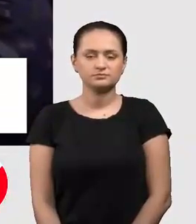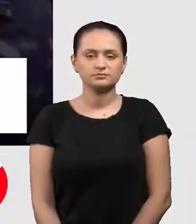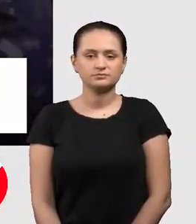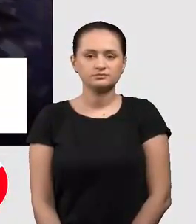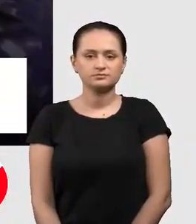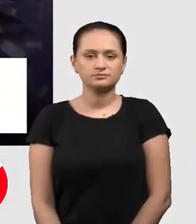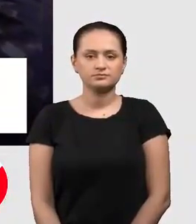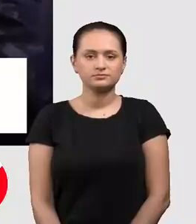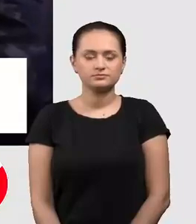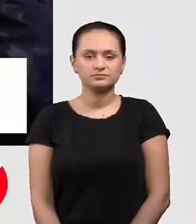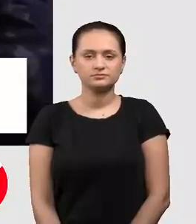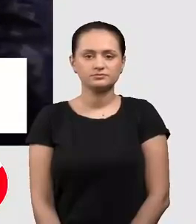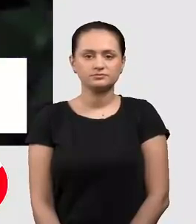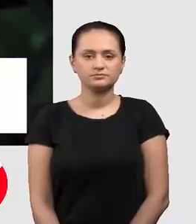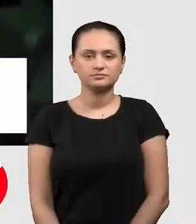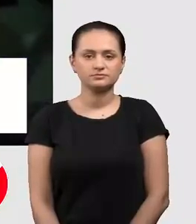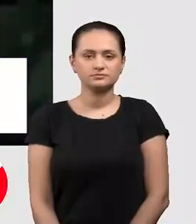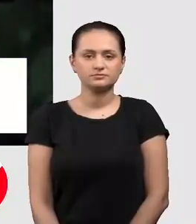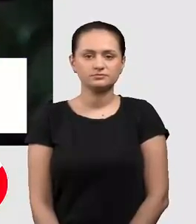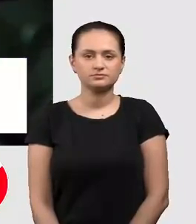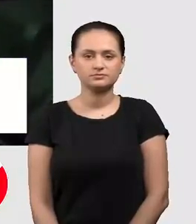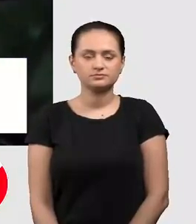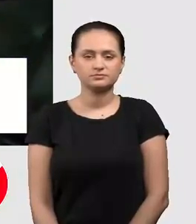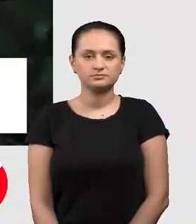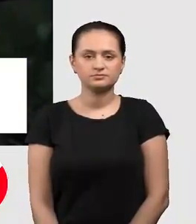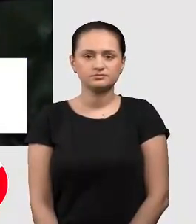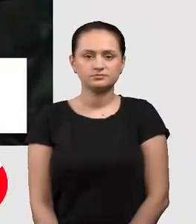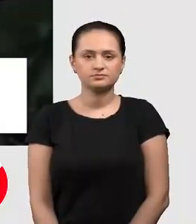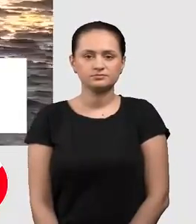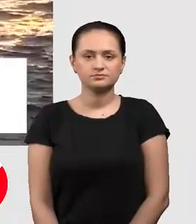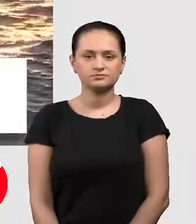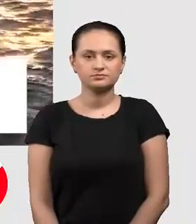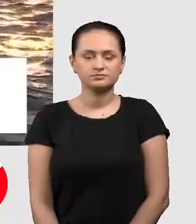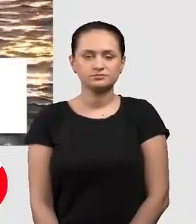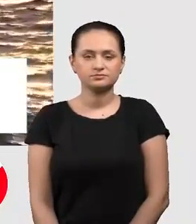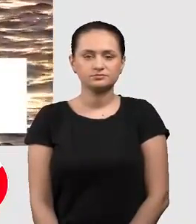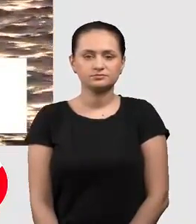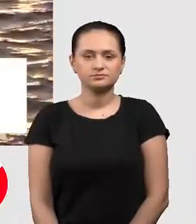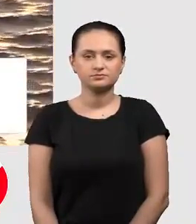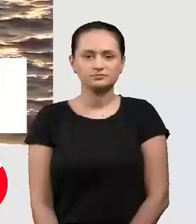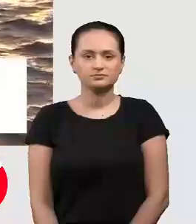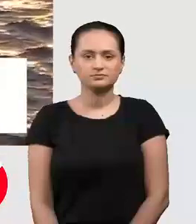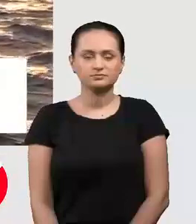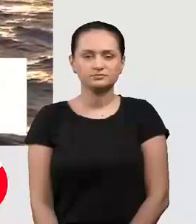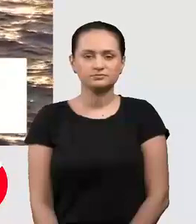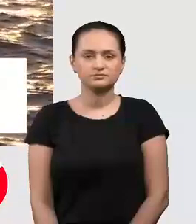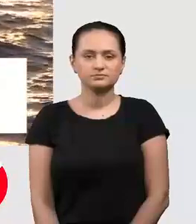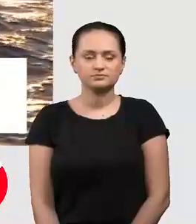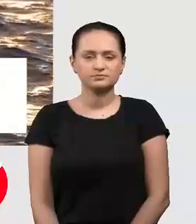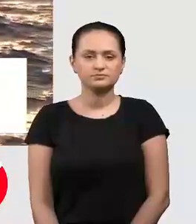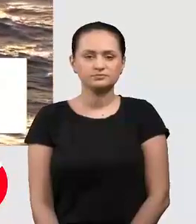la 5 condus de Franța sau cele două grupuri de nivel batalion ale Statelor Unite de la Cogălnicianu, să nu mai